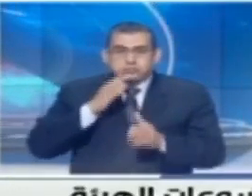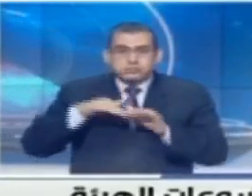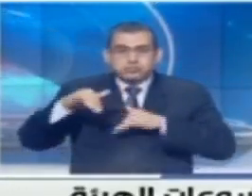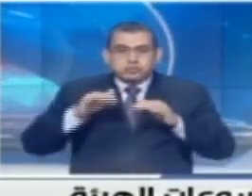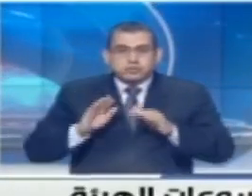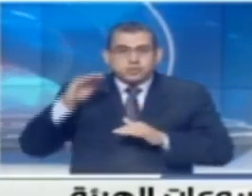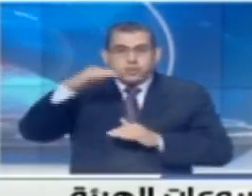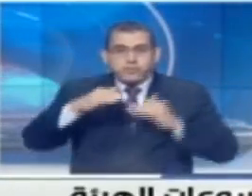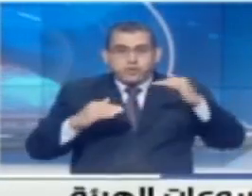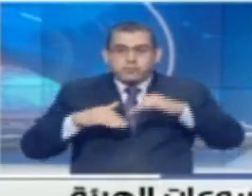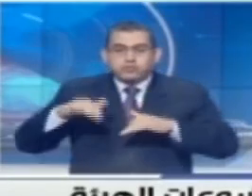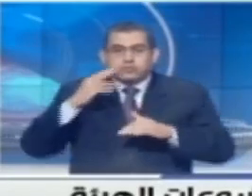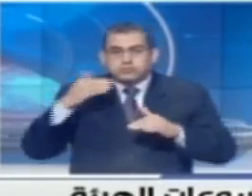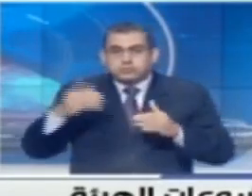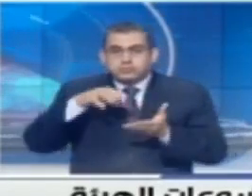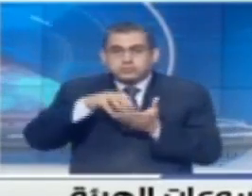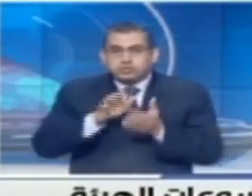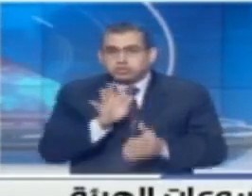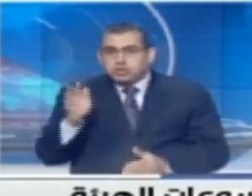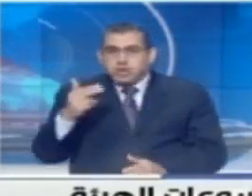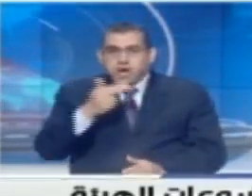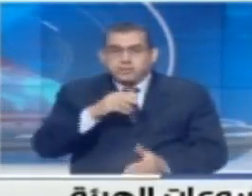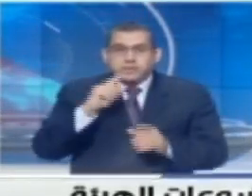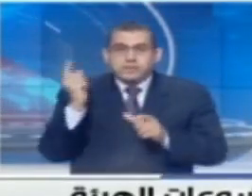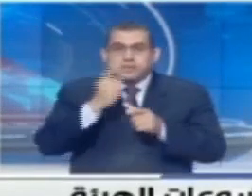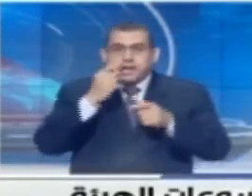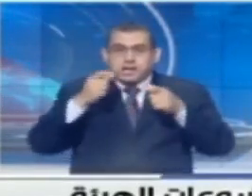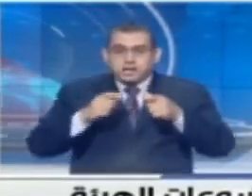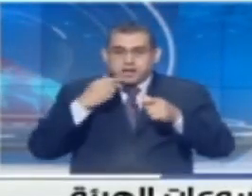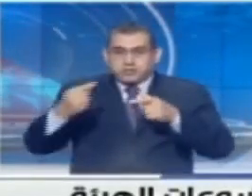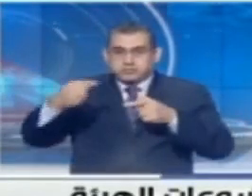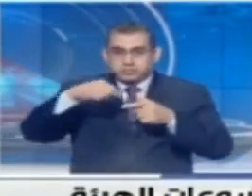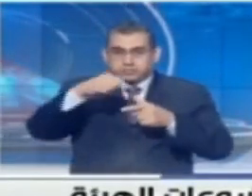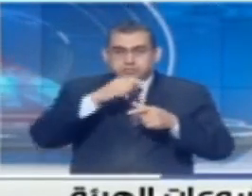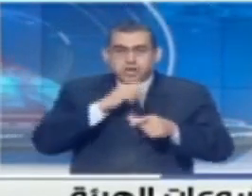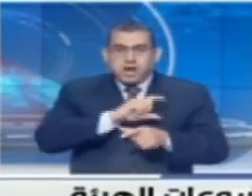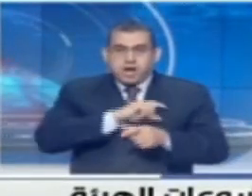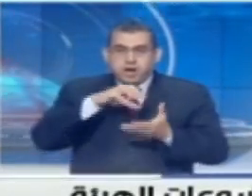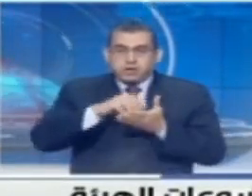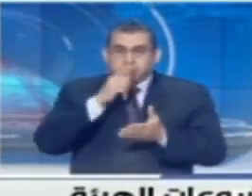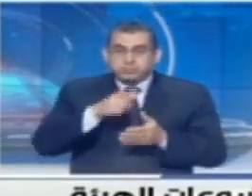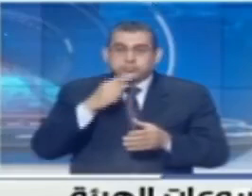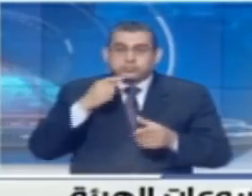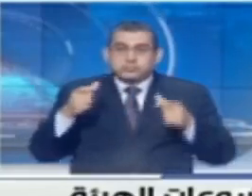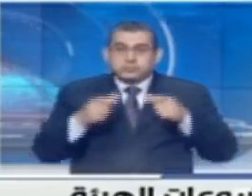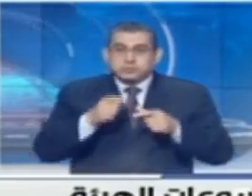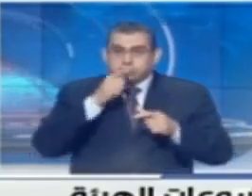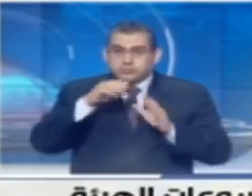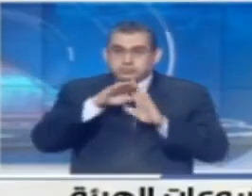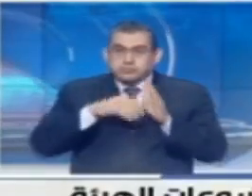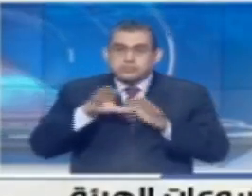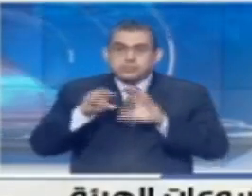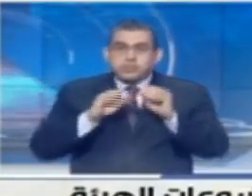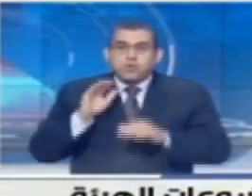تم إنشاؤها مؤخرا للربط بين مناطق شرق وغرب الطريق الدائري المحيط بالقاهرة الكبرى. وخلال الاجتماع تم استعراض مجموعة